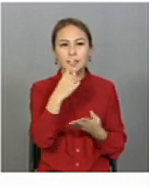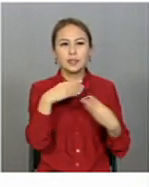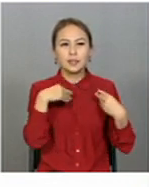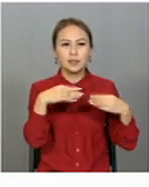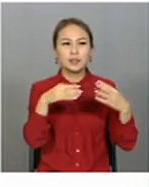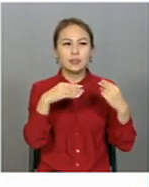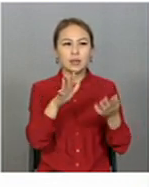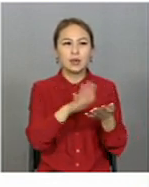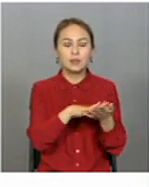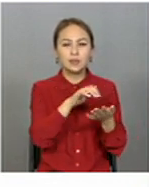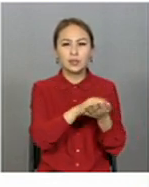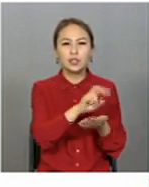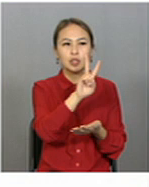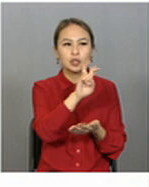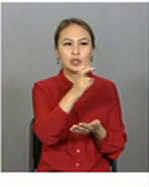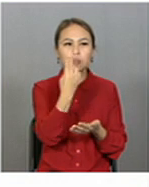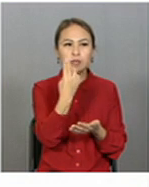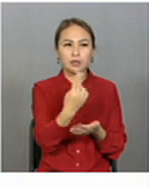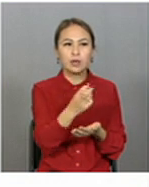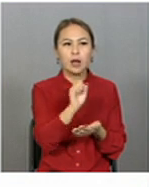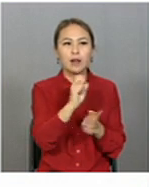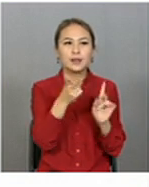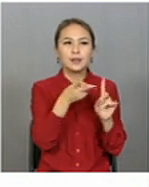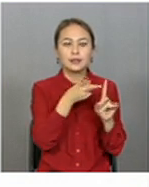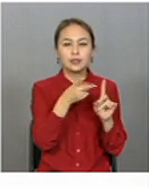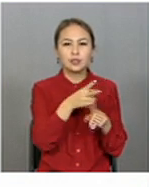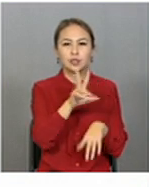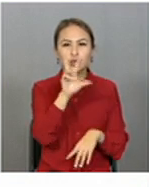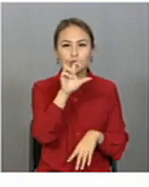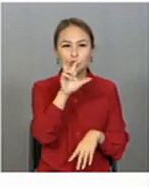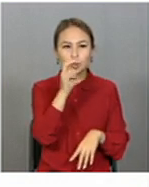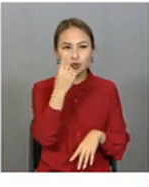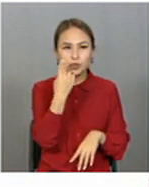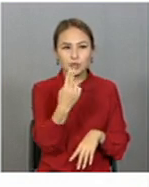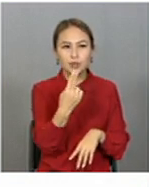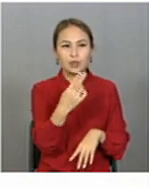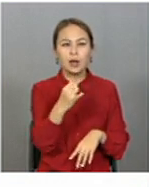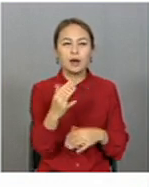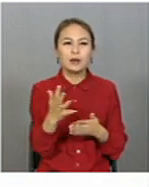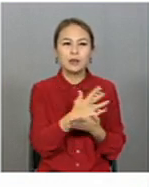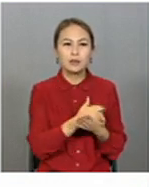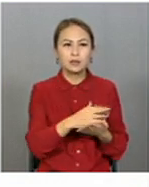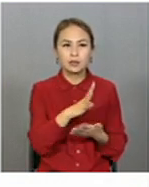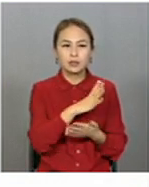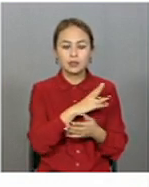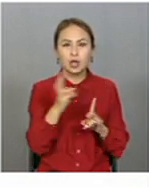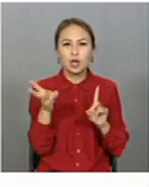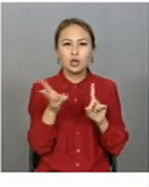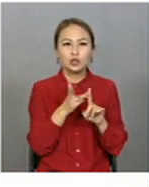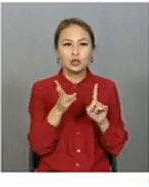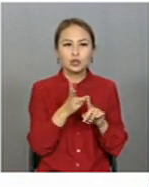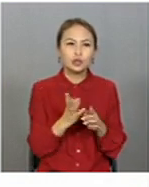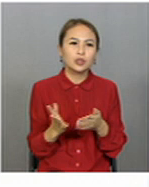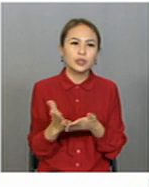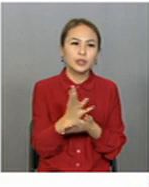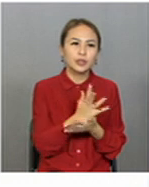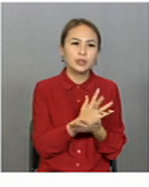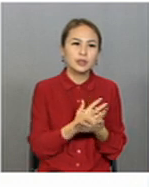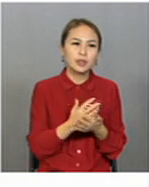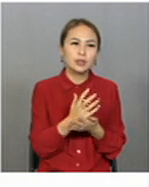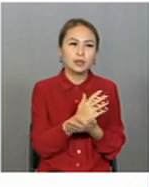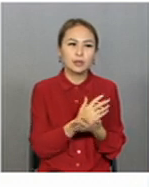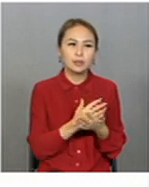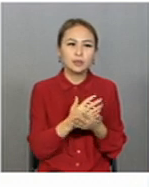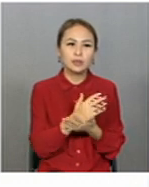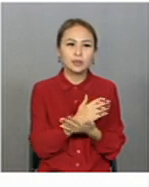1 егіз алқабынан 200 центнер, ал екіншісінен 300 центнер астық жиналды. 3-ші